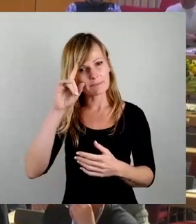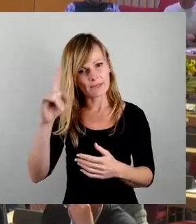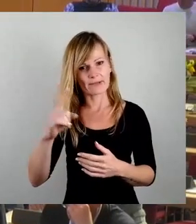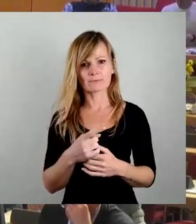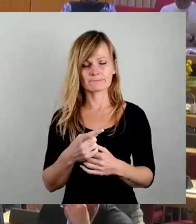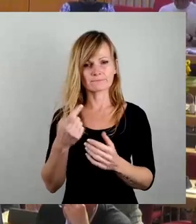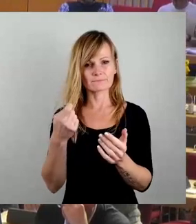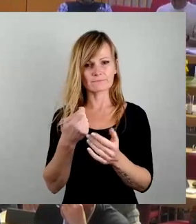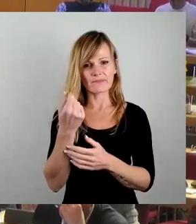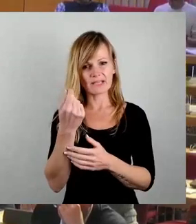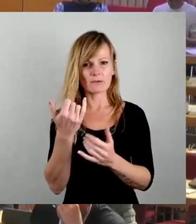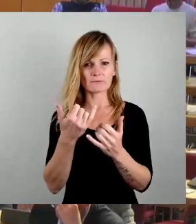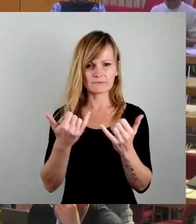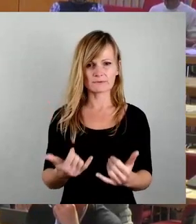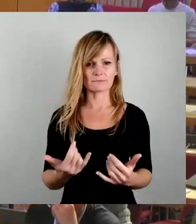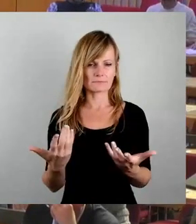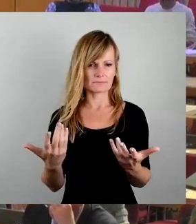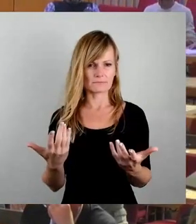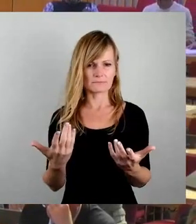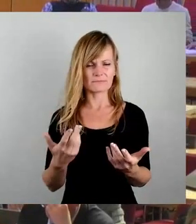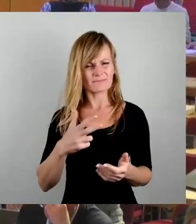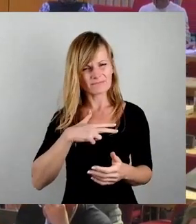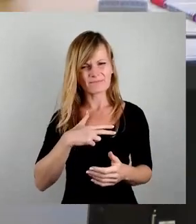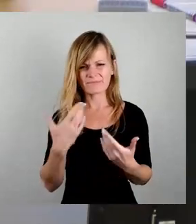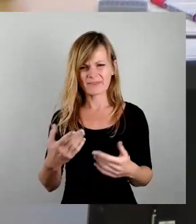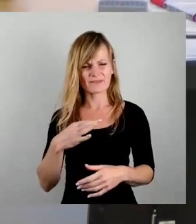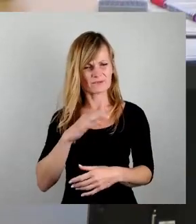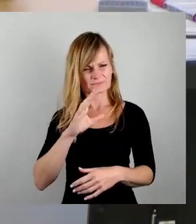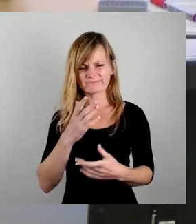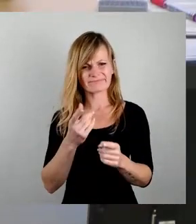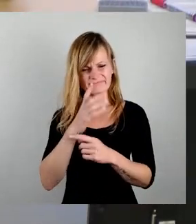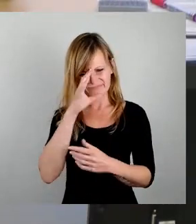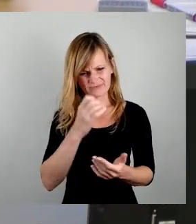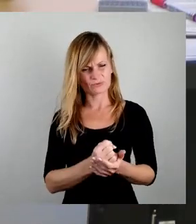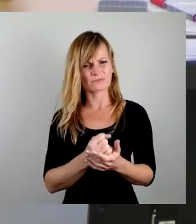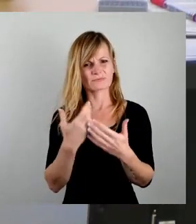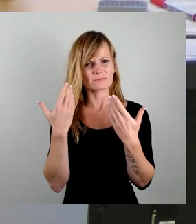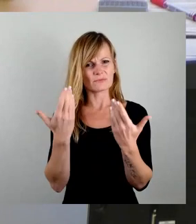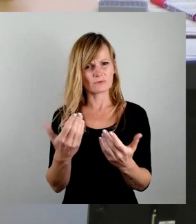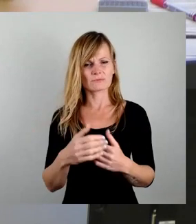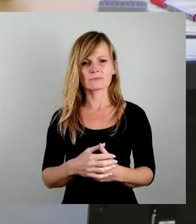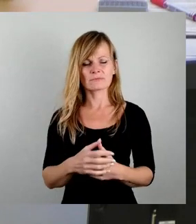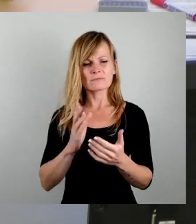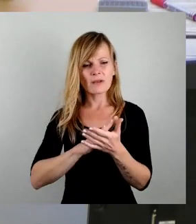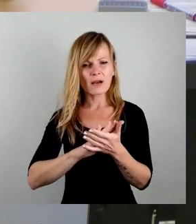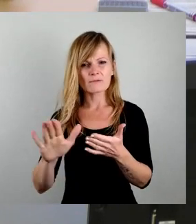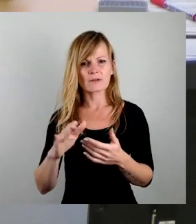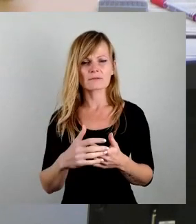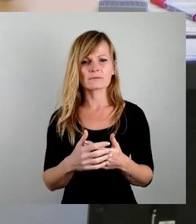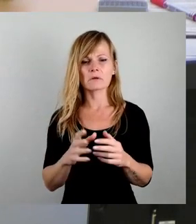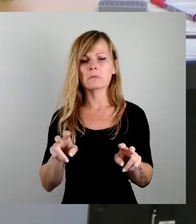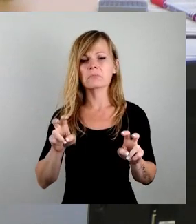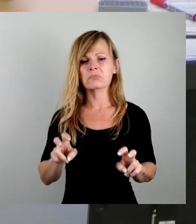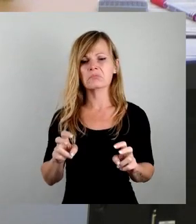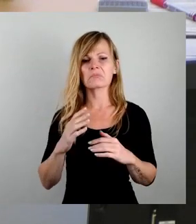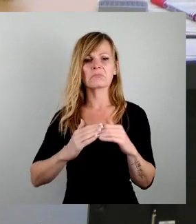Und machen Sie nicht, also das ist jetzt wirklich das Enttäuschendste in der ganzen Debatte bis jetzt gewesen, sich da einfach zu enthalten und